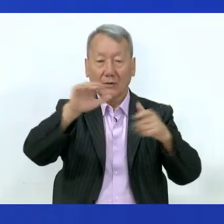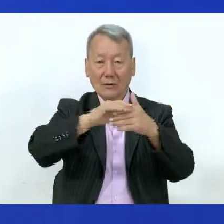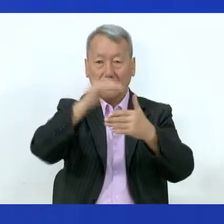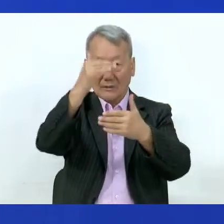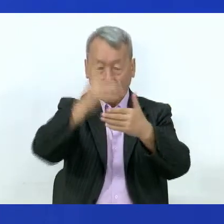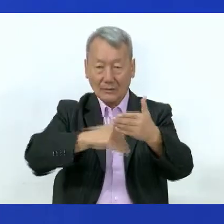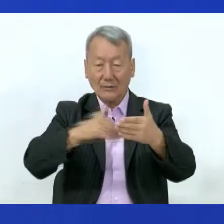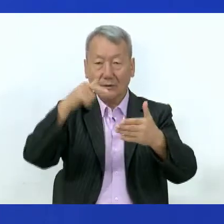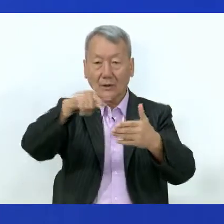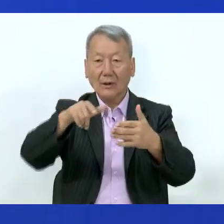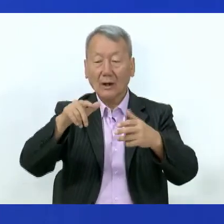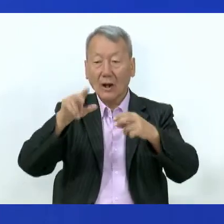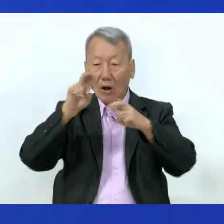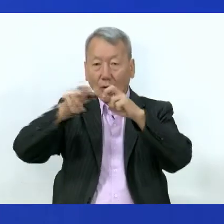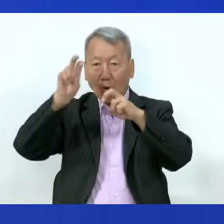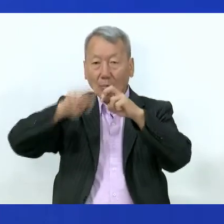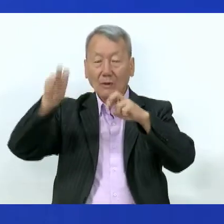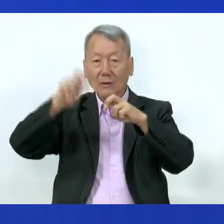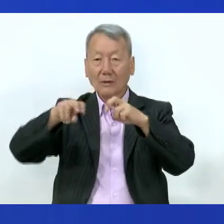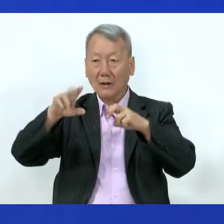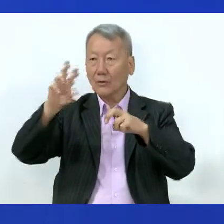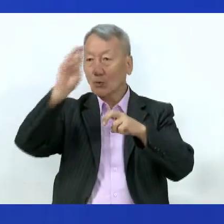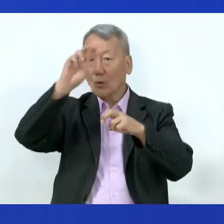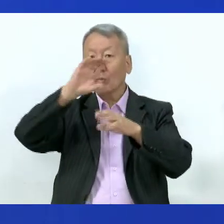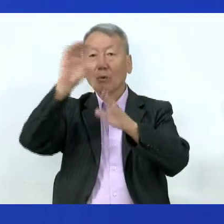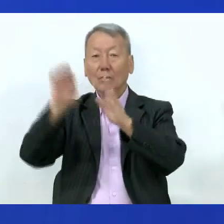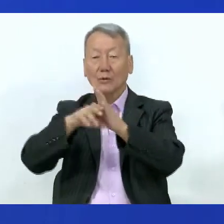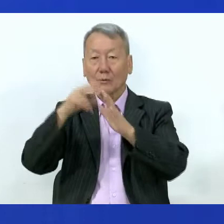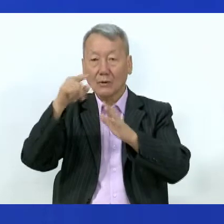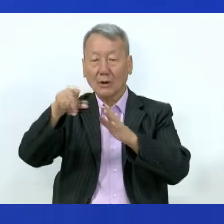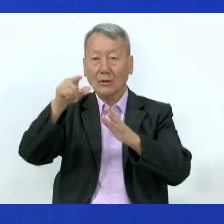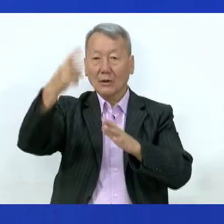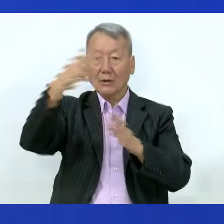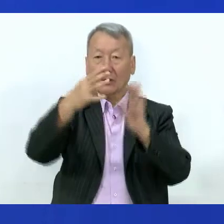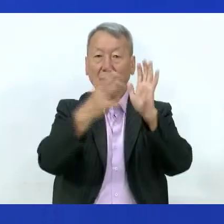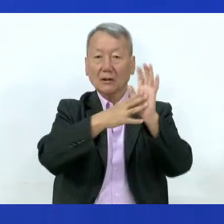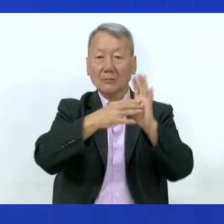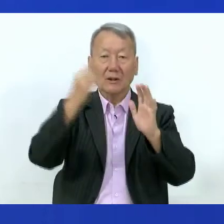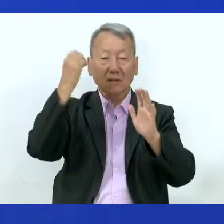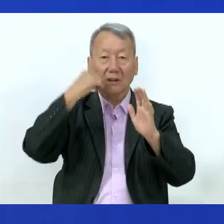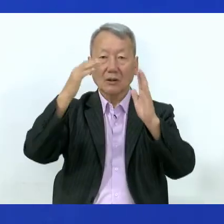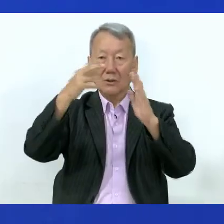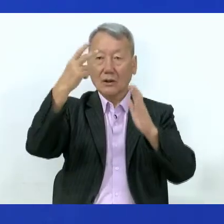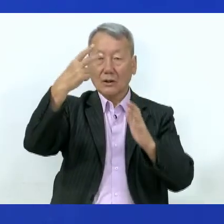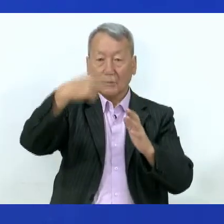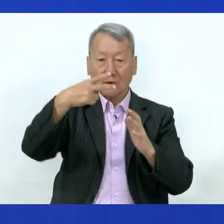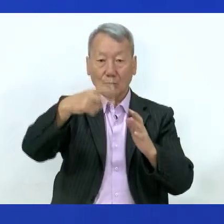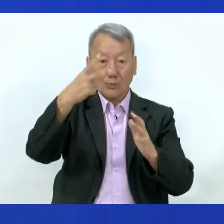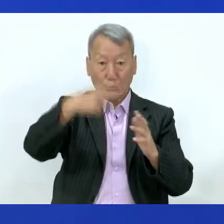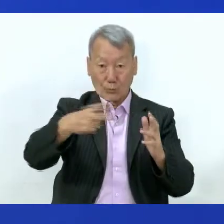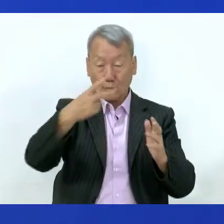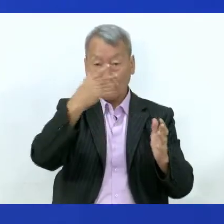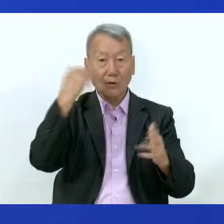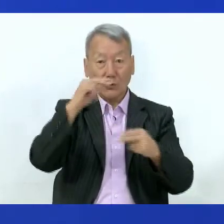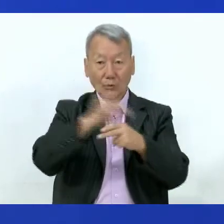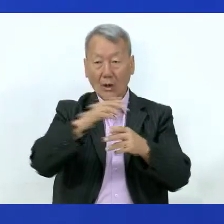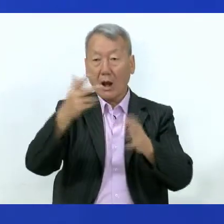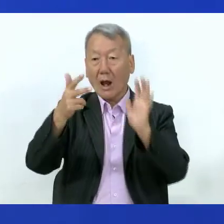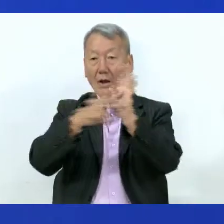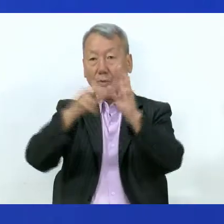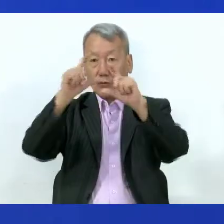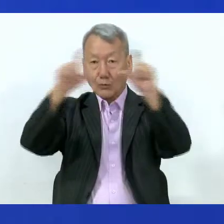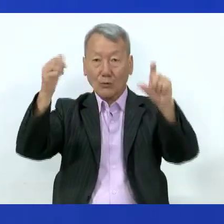тақталу алынған бұл комиссиямінің ведімізділер аралық. Жоқ, 29 объектің 21 бүйіл бүткөрілмек жоқ, әлемін 8